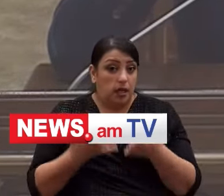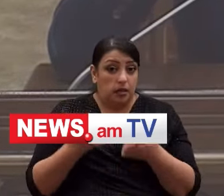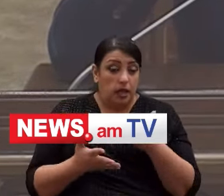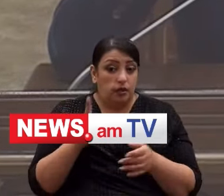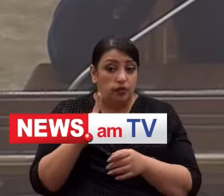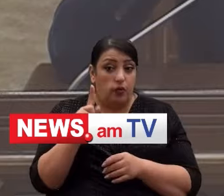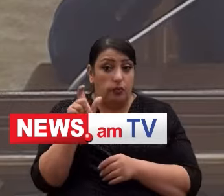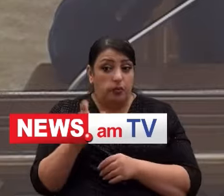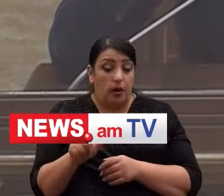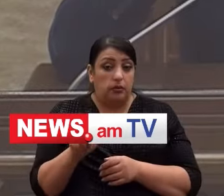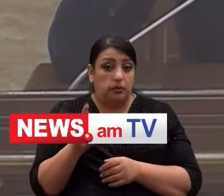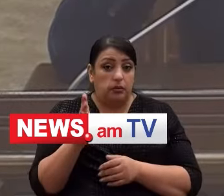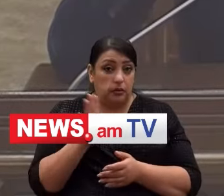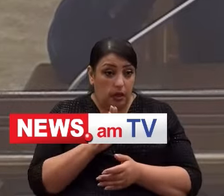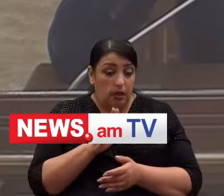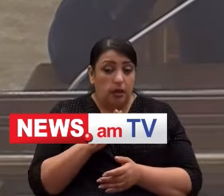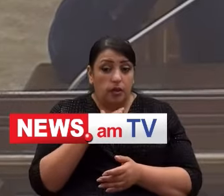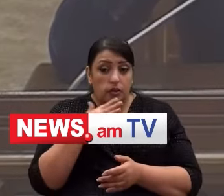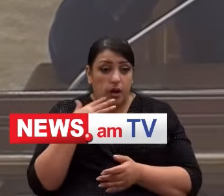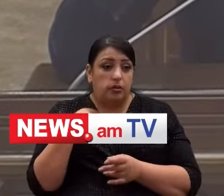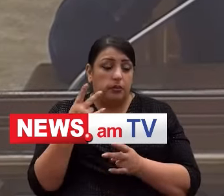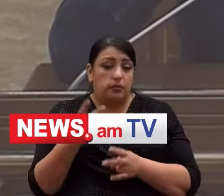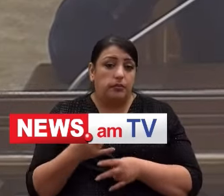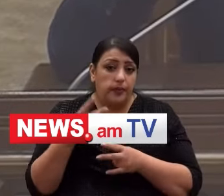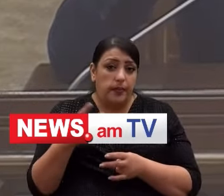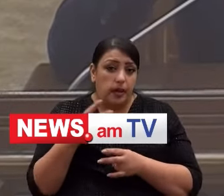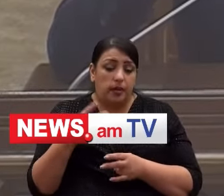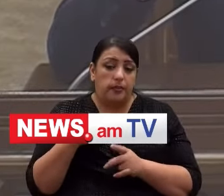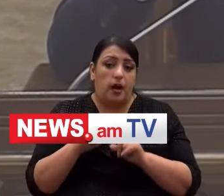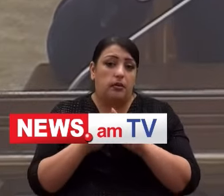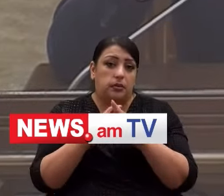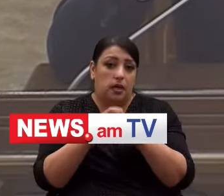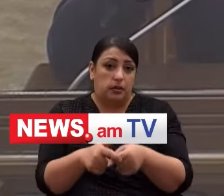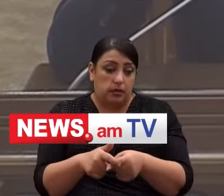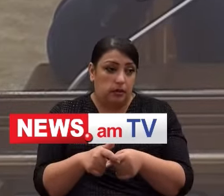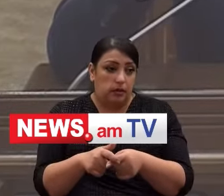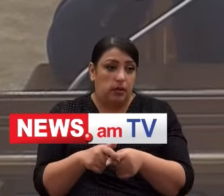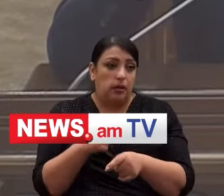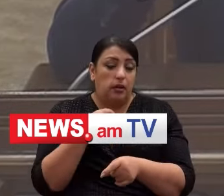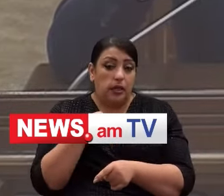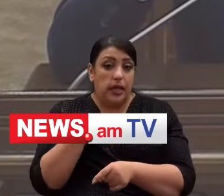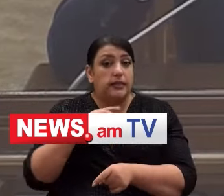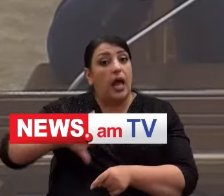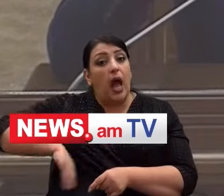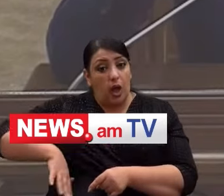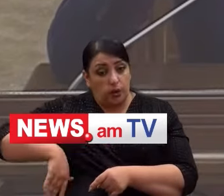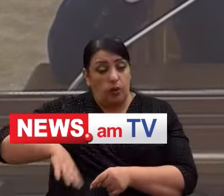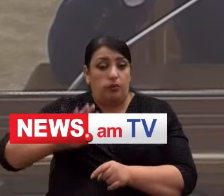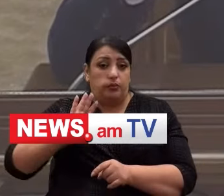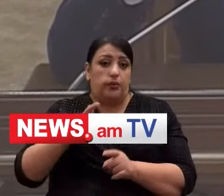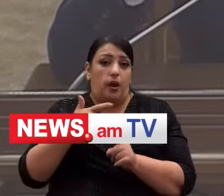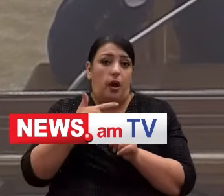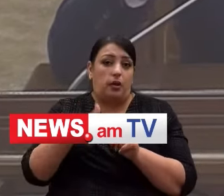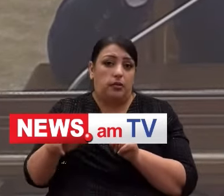ուրեմն ես հլը շատ մեղ մարձագանք եմ ցուցաբերել, արձագանքը հետագայում կզգացվի։ Չեղավ,